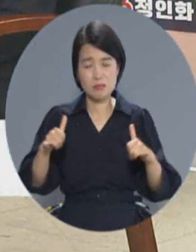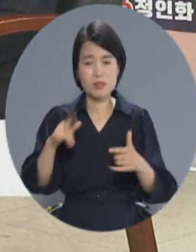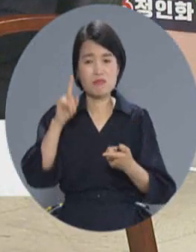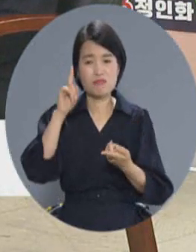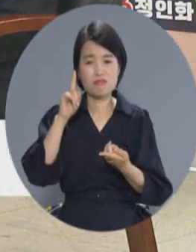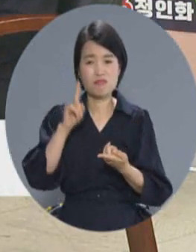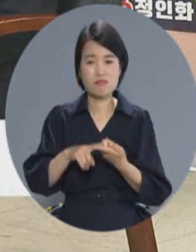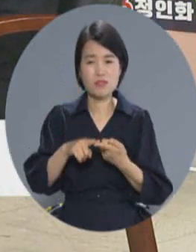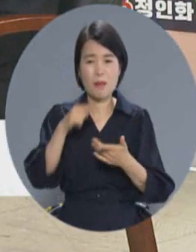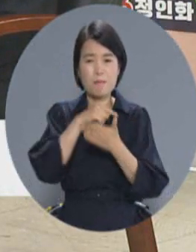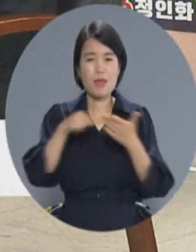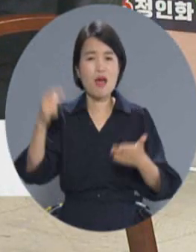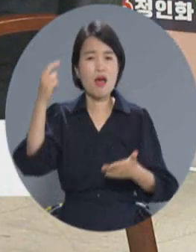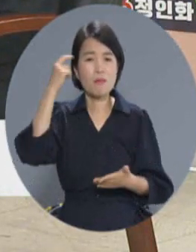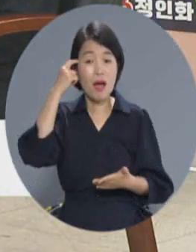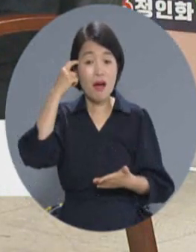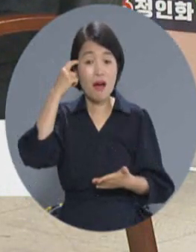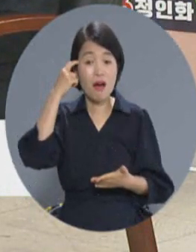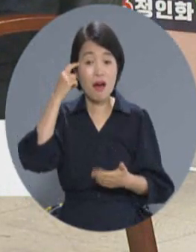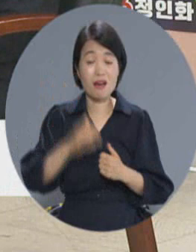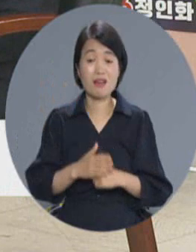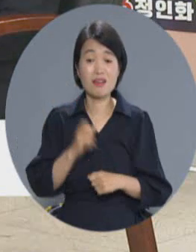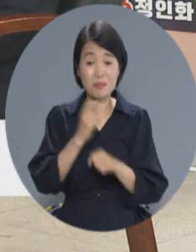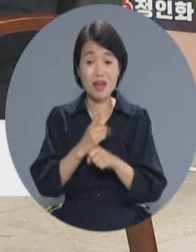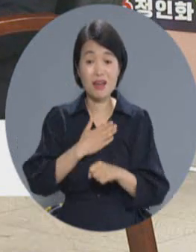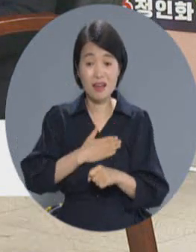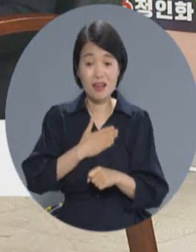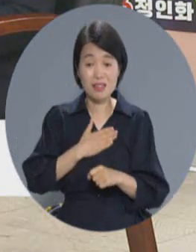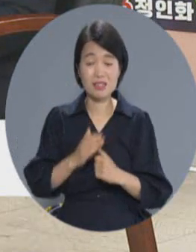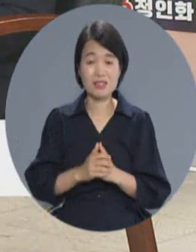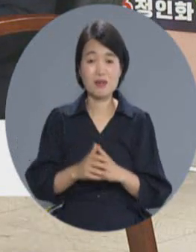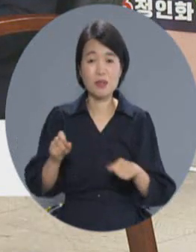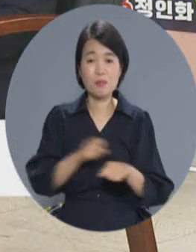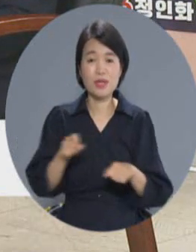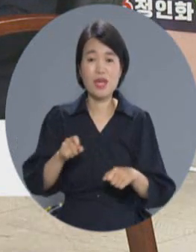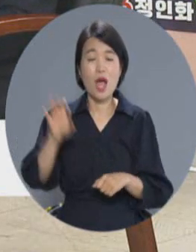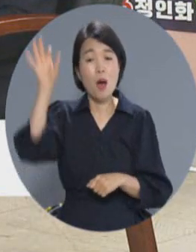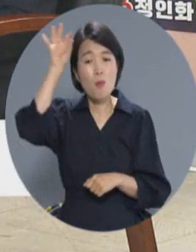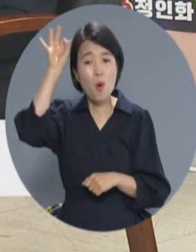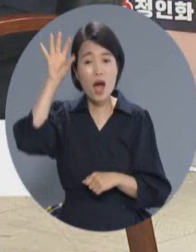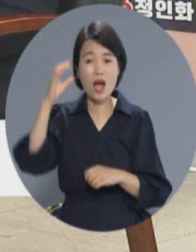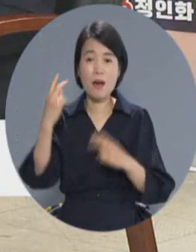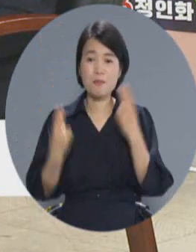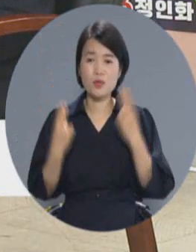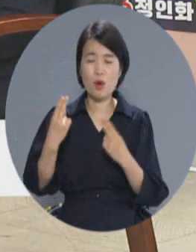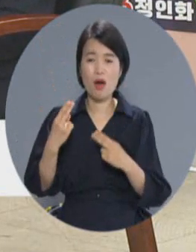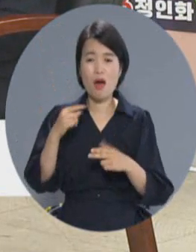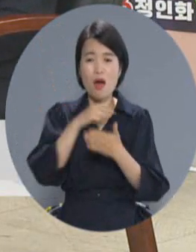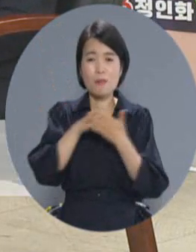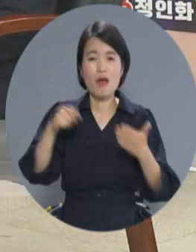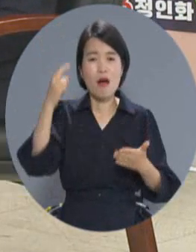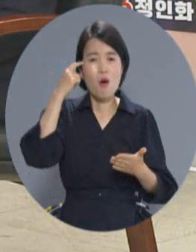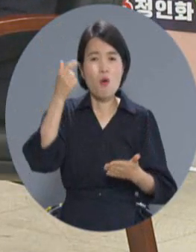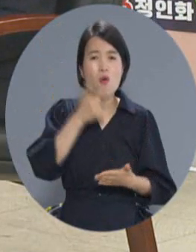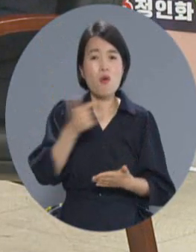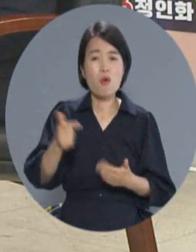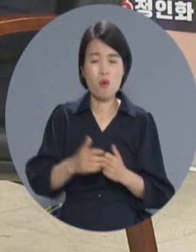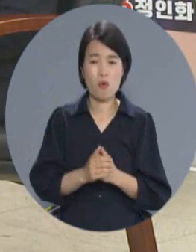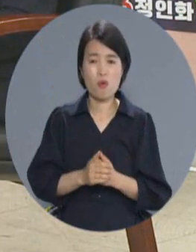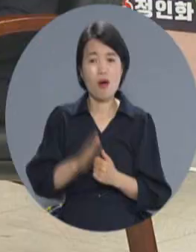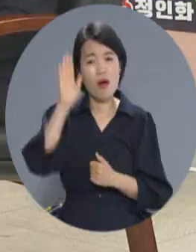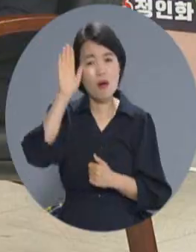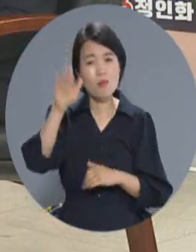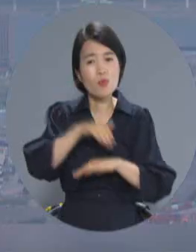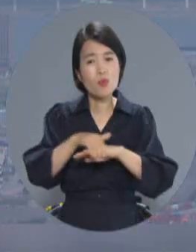좀 피해의식이 있어요. 아시지 않습니까? 네. 특히나 이제 포항과 비교할 때는 피해의식이 더 커집니다. 앞으로 어떤 구상을